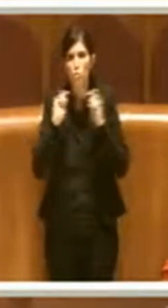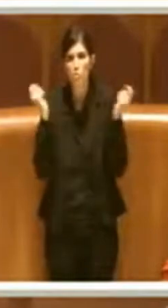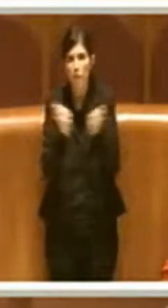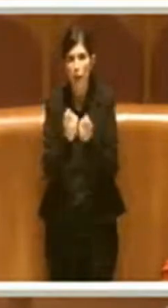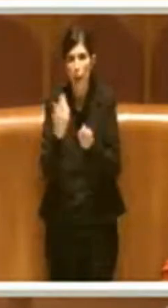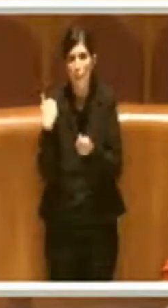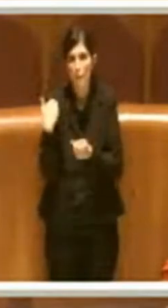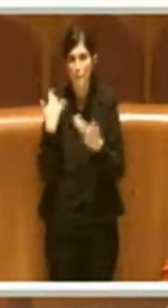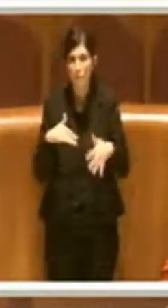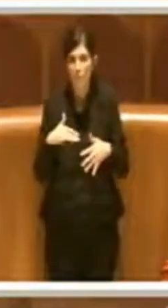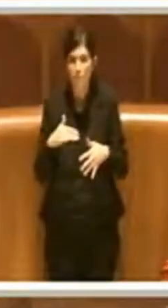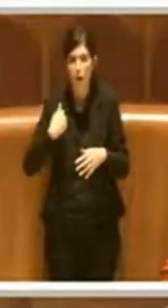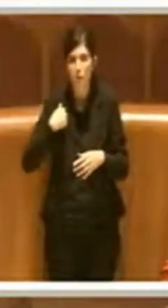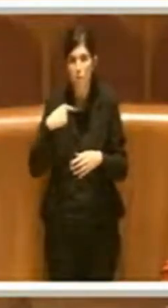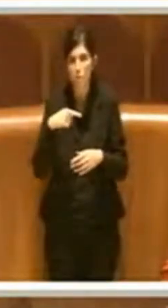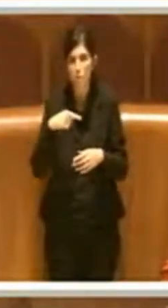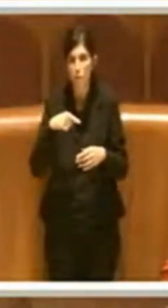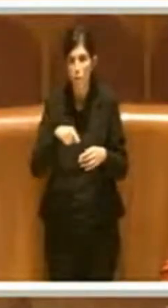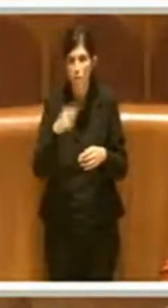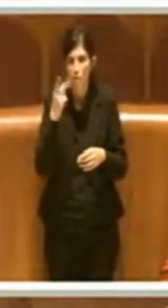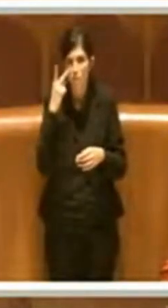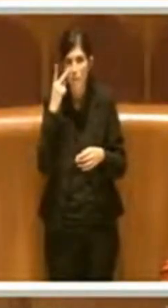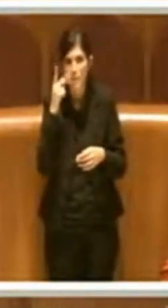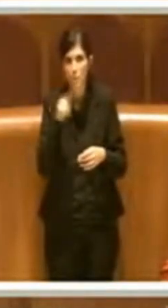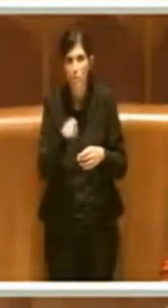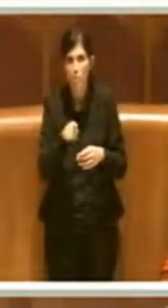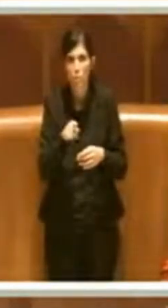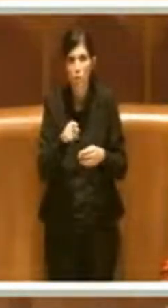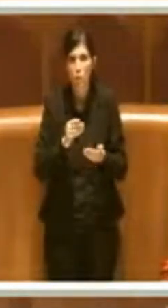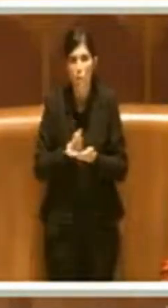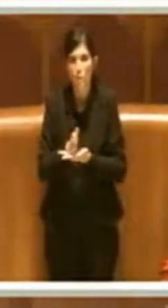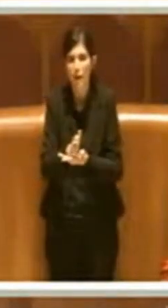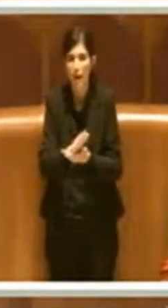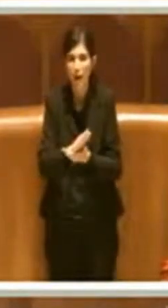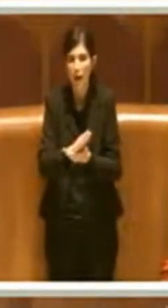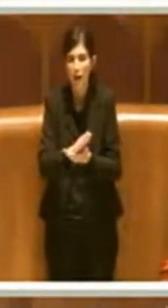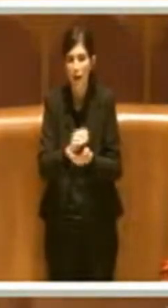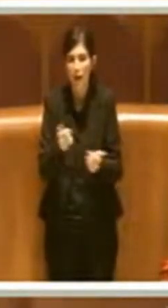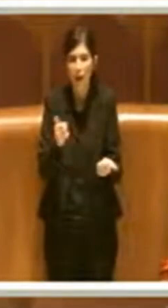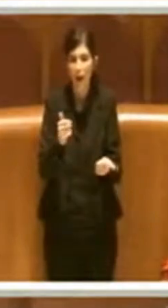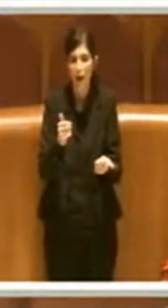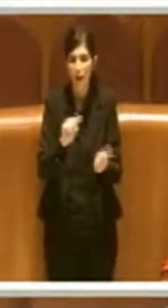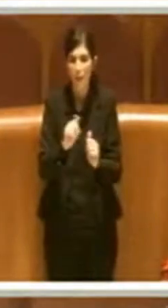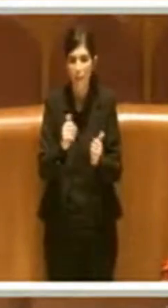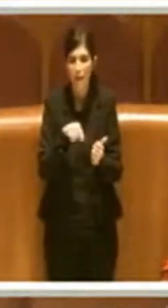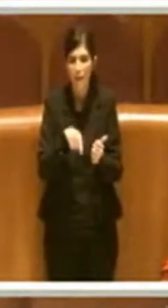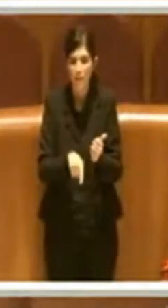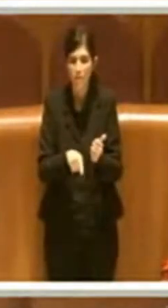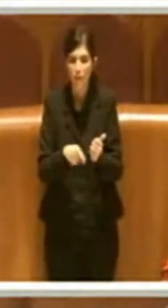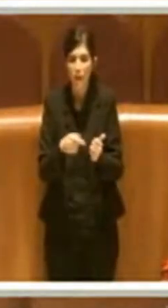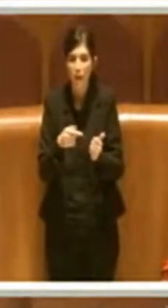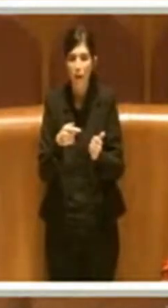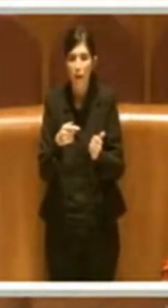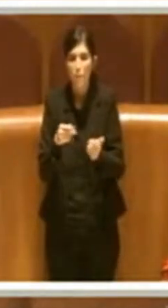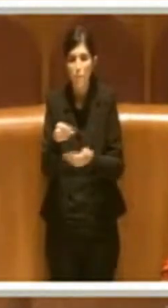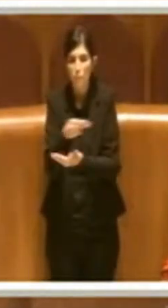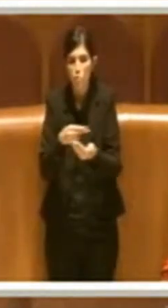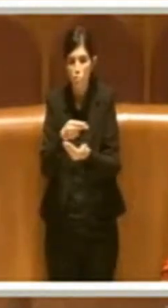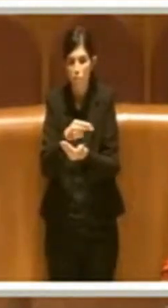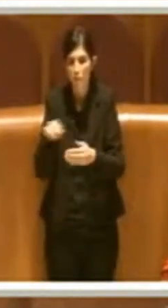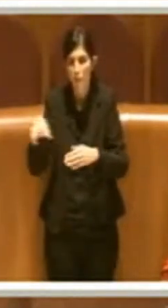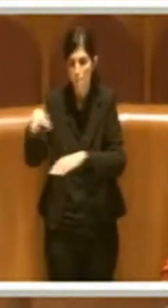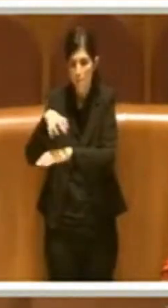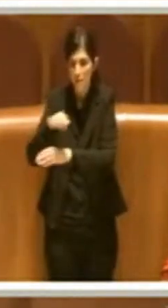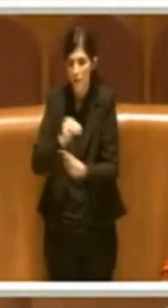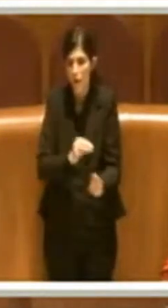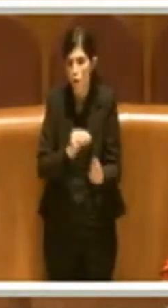in Commissione abbiamo visto dei tracciati alternativi perché queste sono le modalità con le quali i progetti vanno presentati al Ministero,